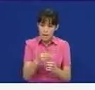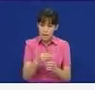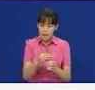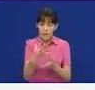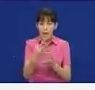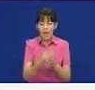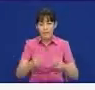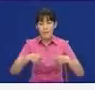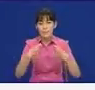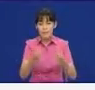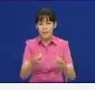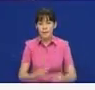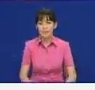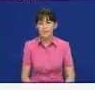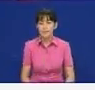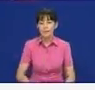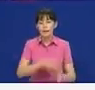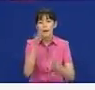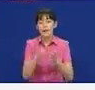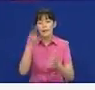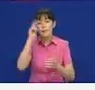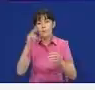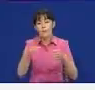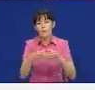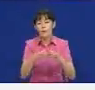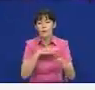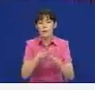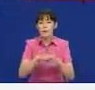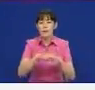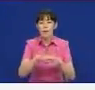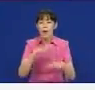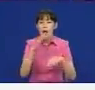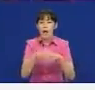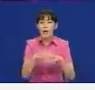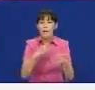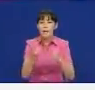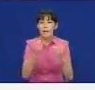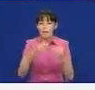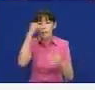кітаптармен қамтамасыз етті. Қалалық білім бөлімінің ұйымдастыруымен қайырымдылық акциясы биылғы жылы